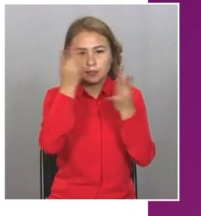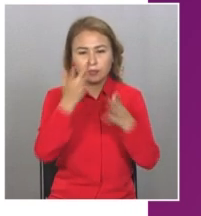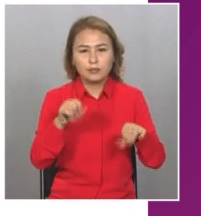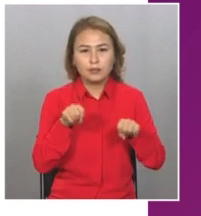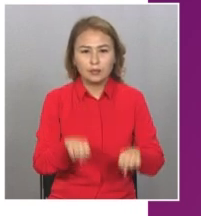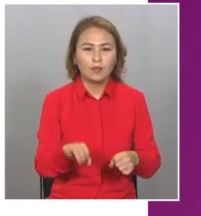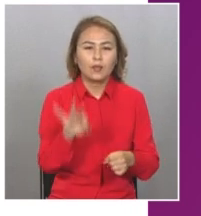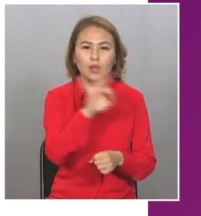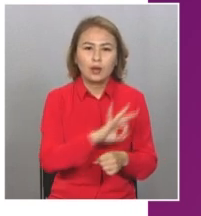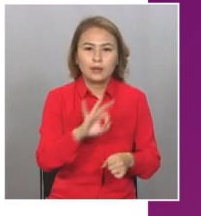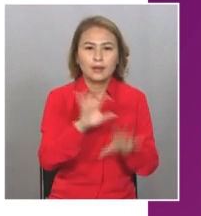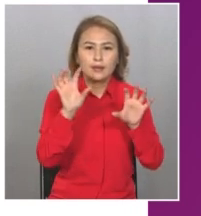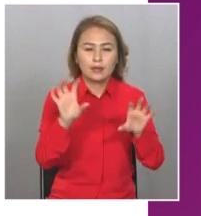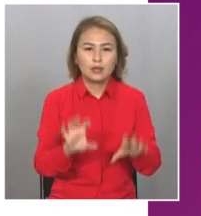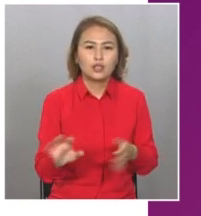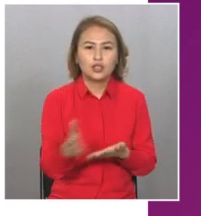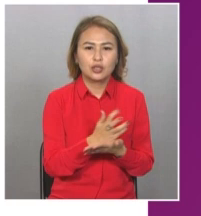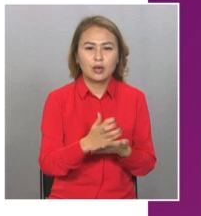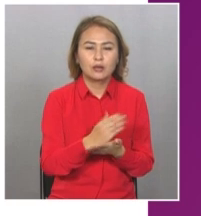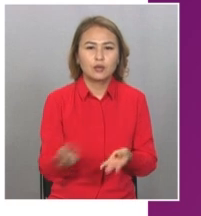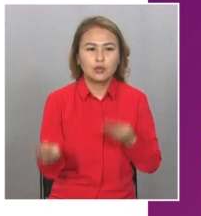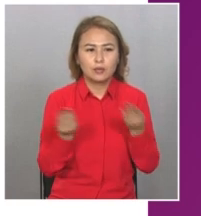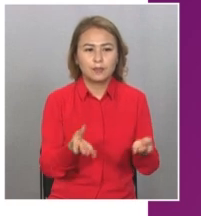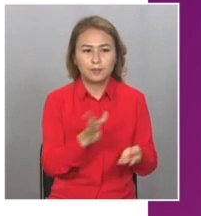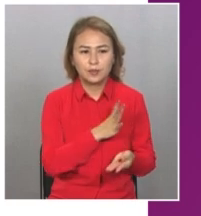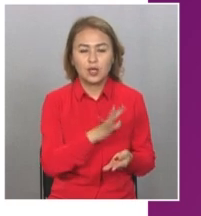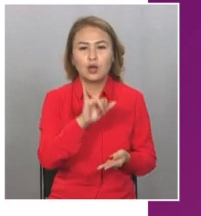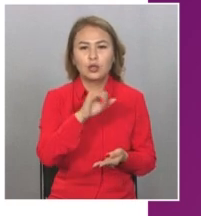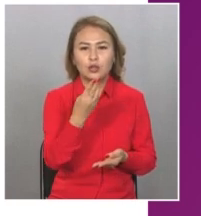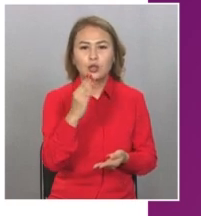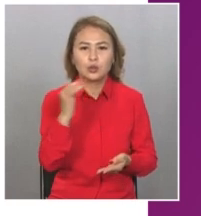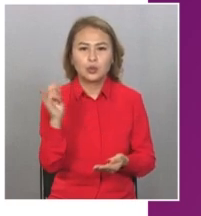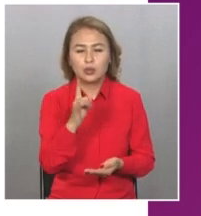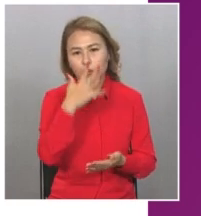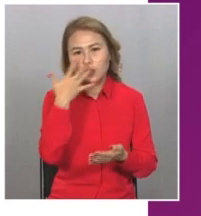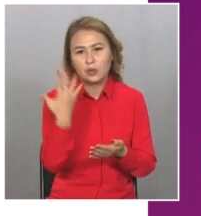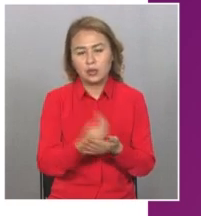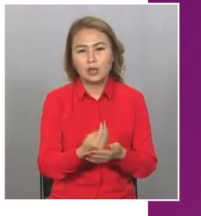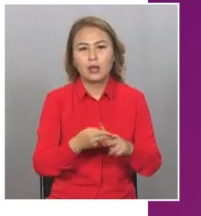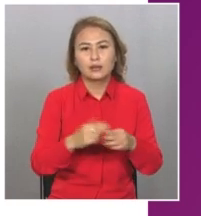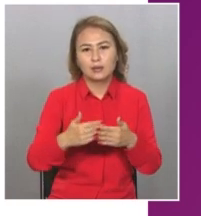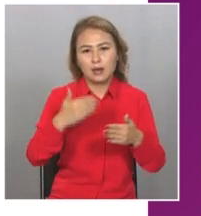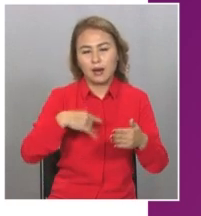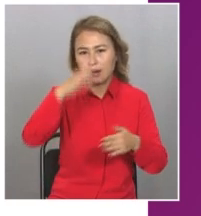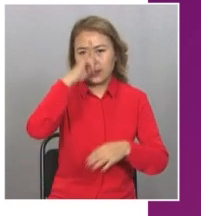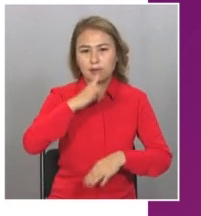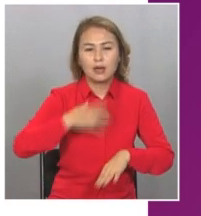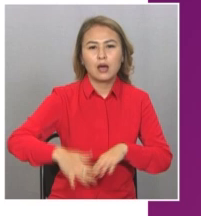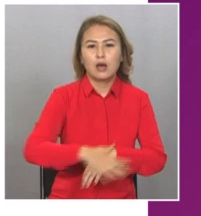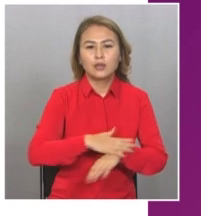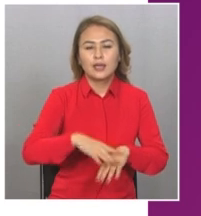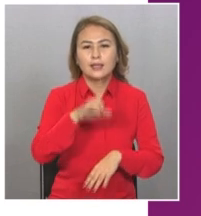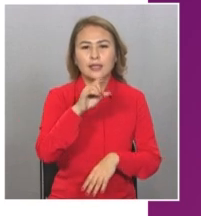пен шариғат негізінде заңдар жинағын жасауды ұсынды. 300-діктер өз алдына қазақ ауылдарында